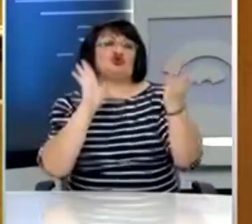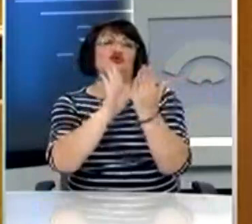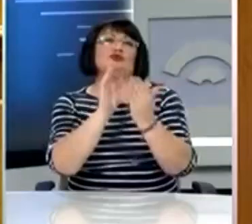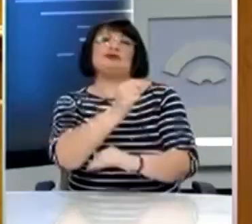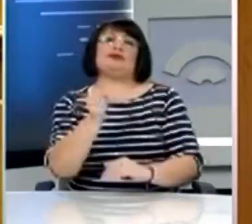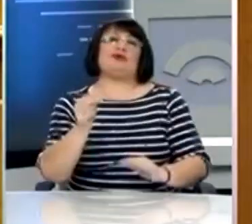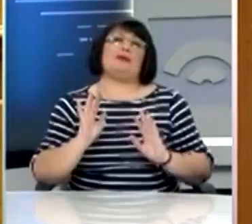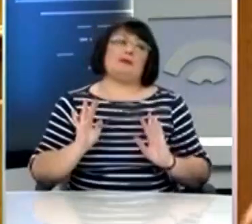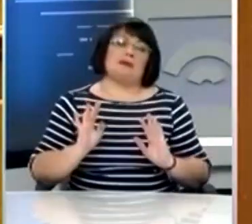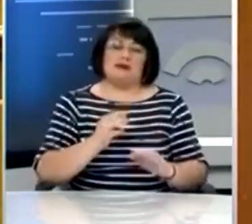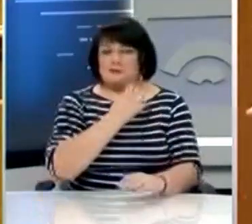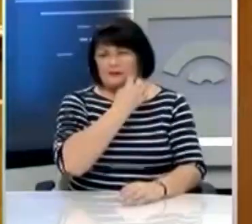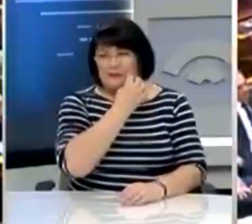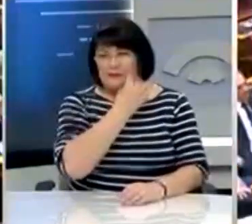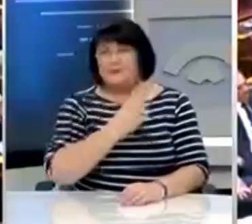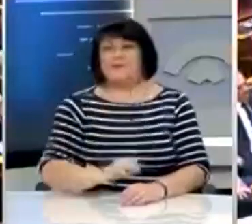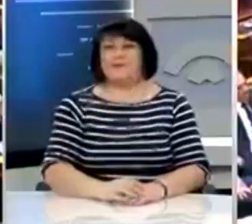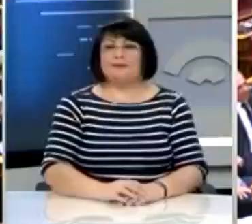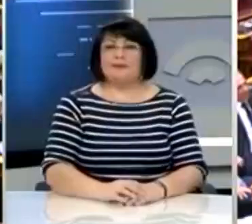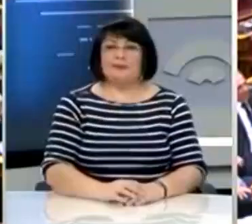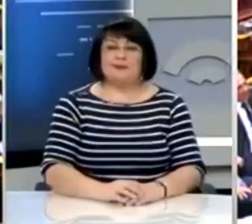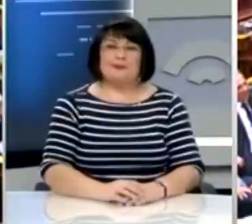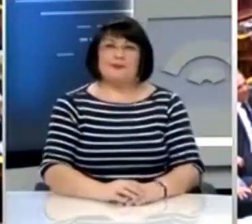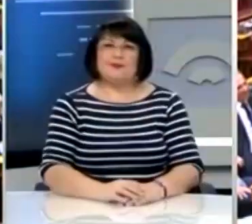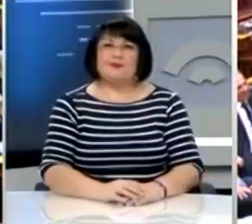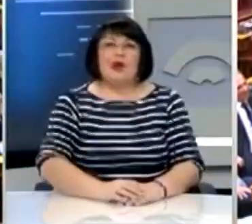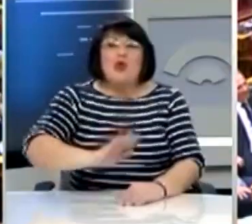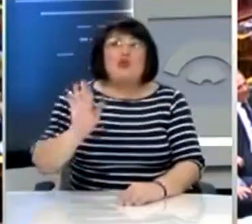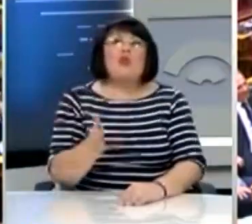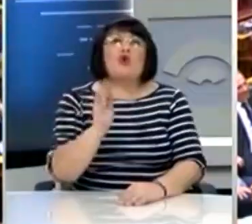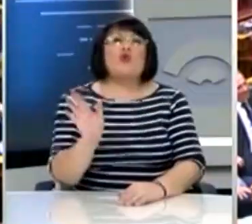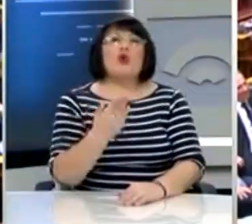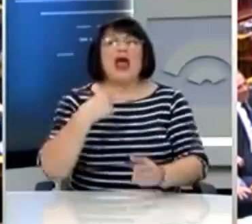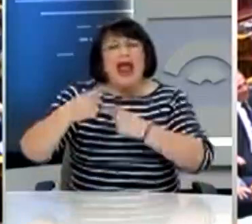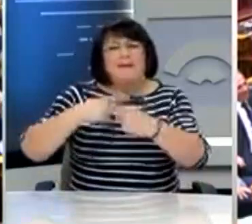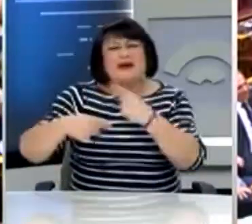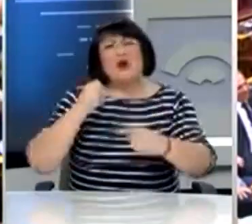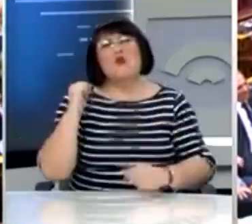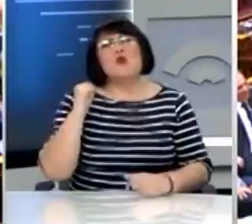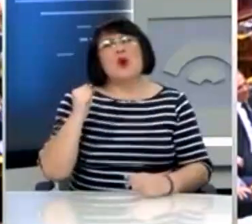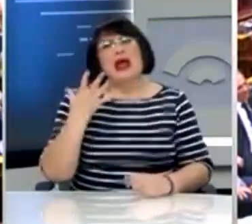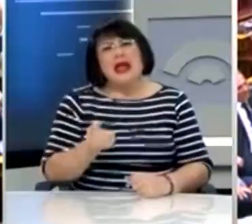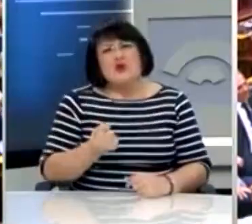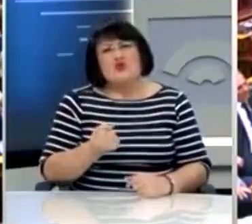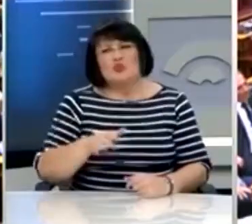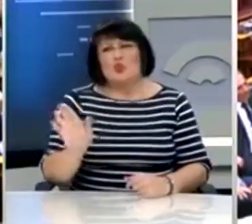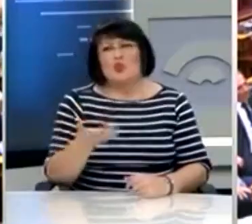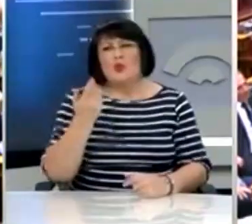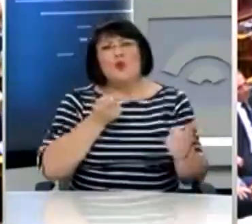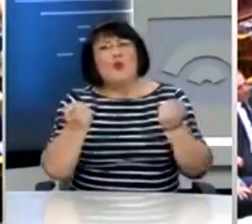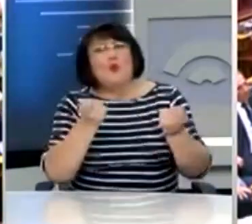πρόβλημα. Και διώξατε ανθρώπους με τεράστια εμπειρία στο θέμα αυτό, που είχαν